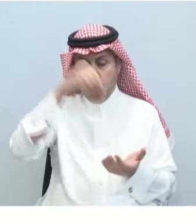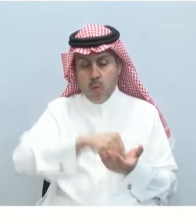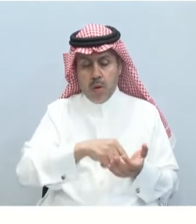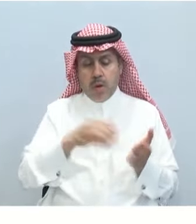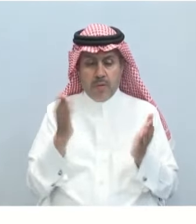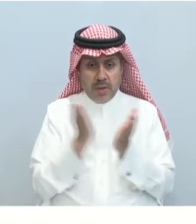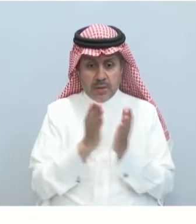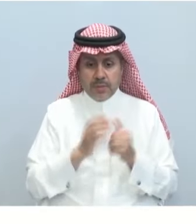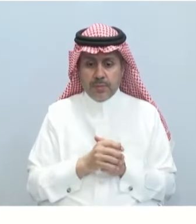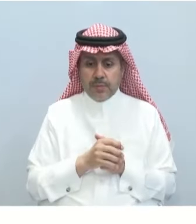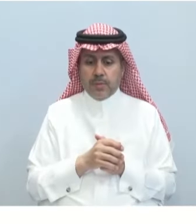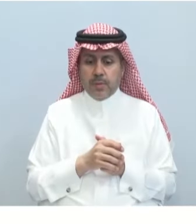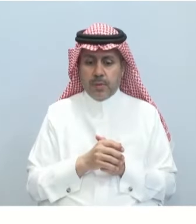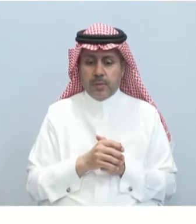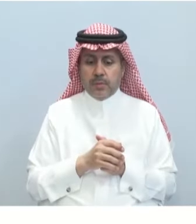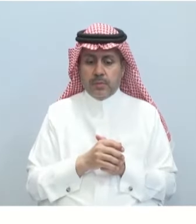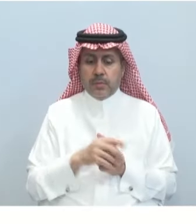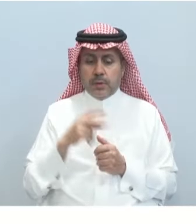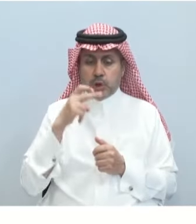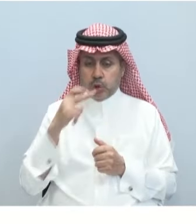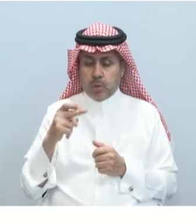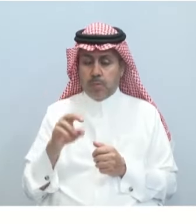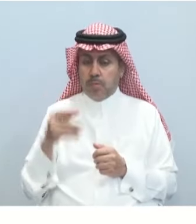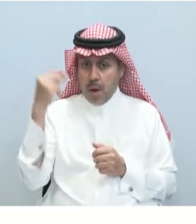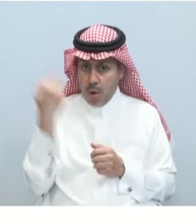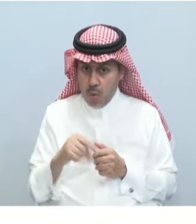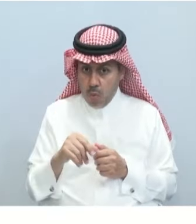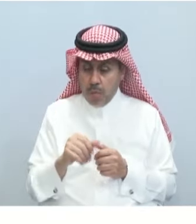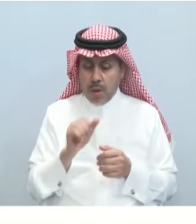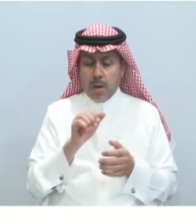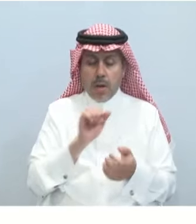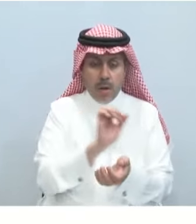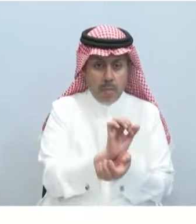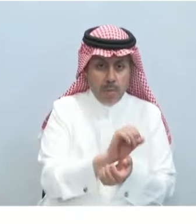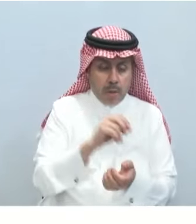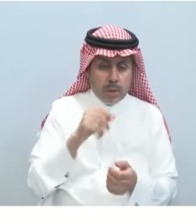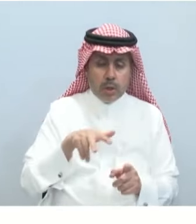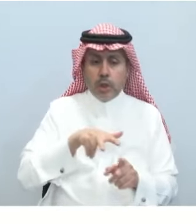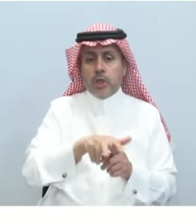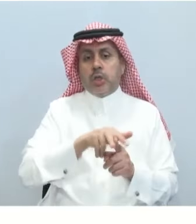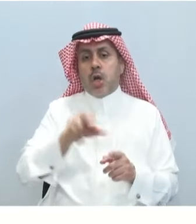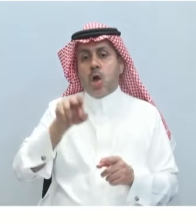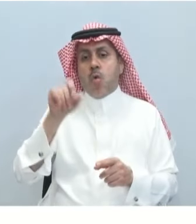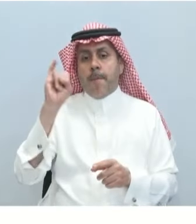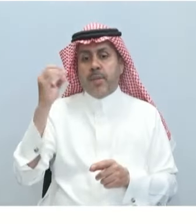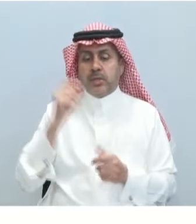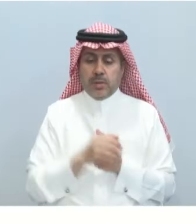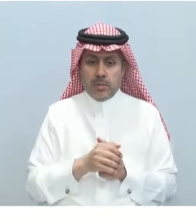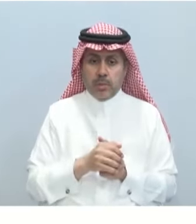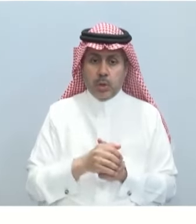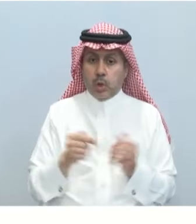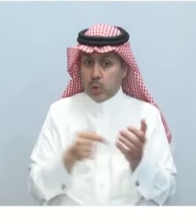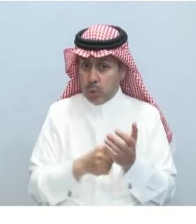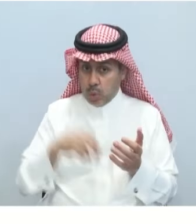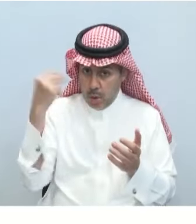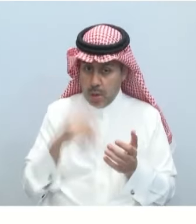الدراسيه والمواد القانونيه ادناء اجب ا ما يلي ما العقوبه التي يستحقها طارق بسبب اعتدائه على اخيه مجدي وم العقوبه التي يستحقها الطبيب المعالج